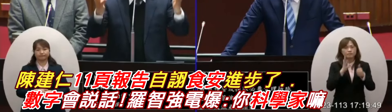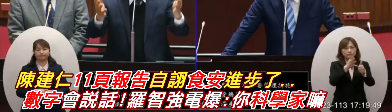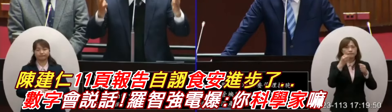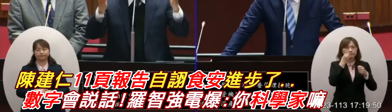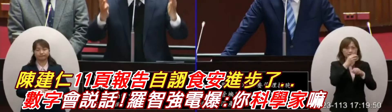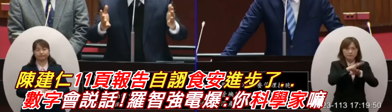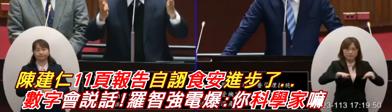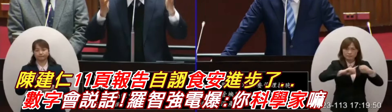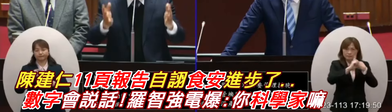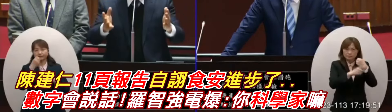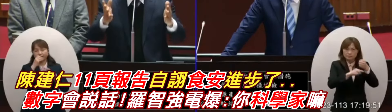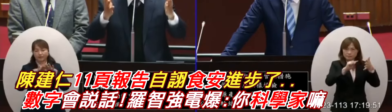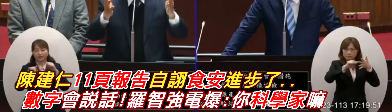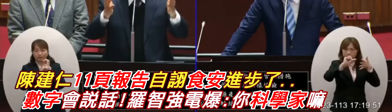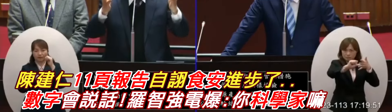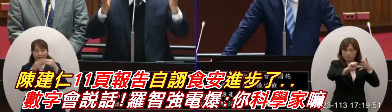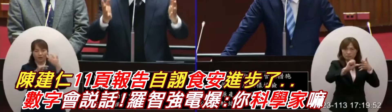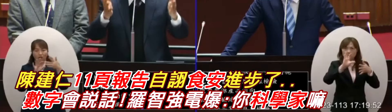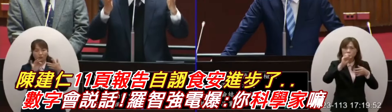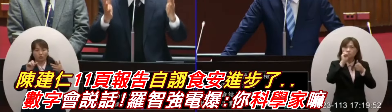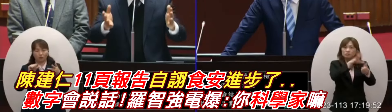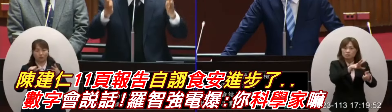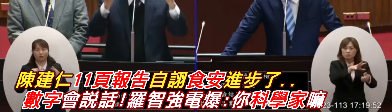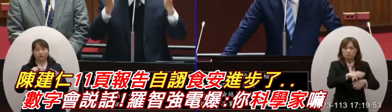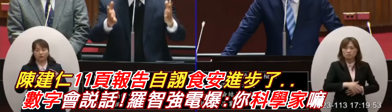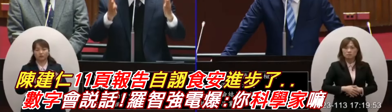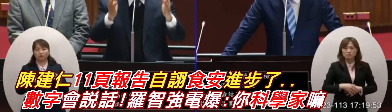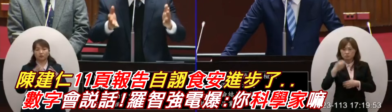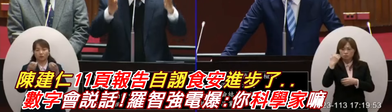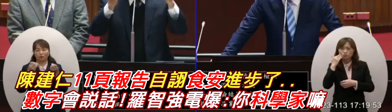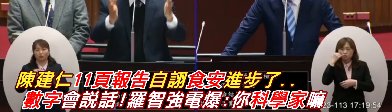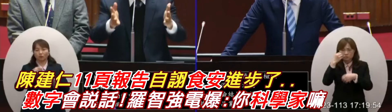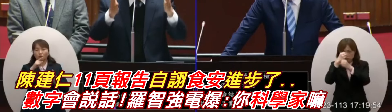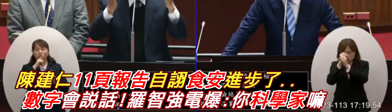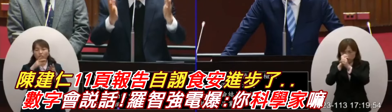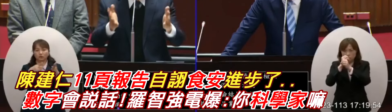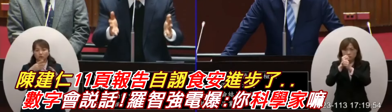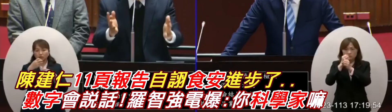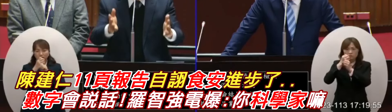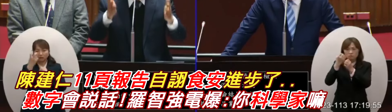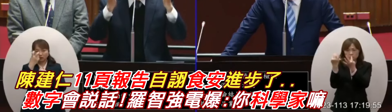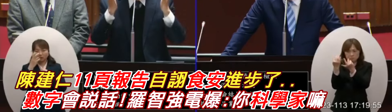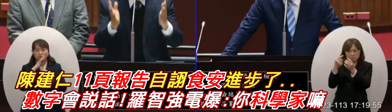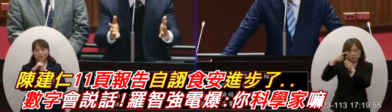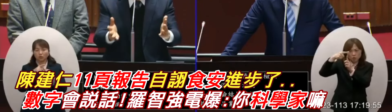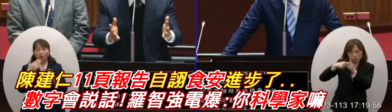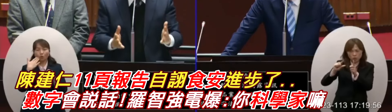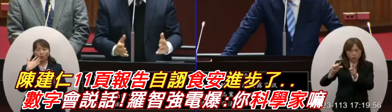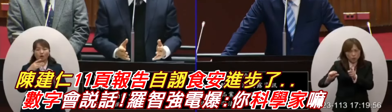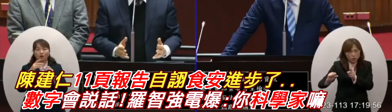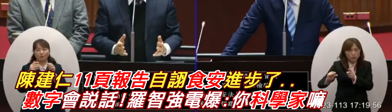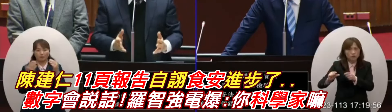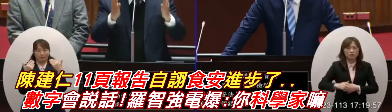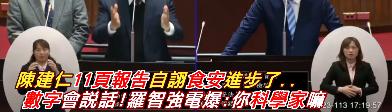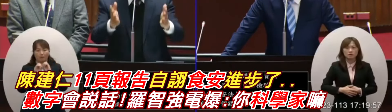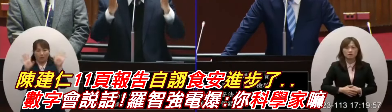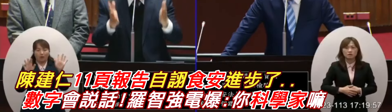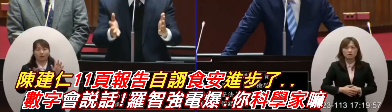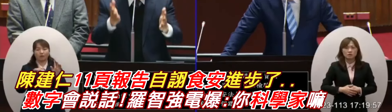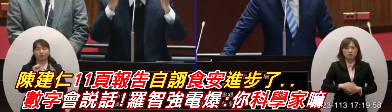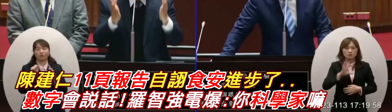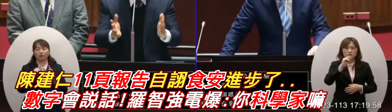有哪一个跟你讲说，因为验出来的数值比较低， 检验的时候可以公布啊？ 有哪